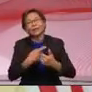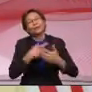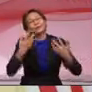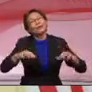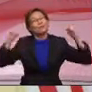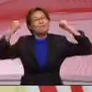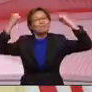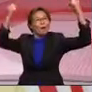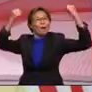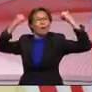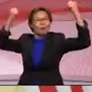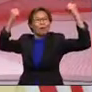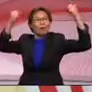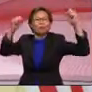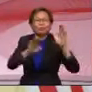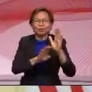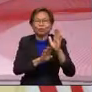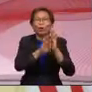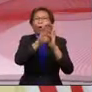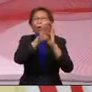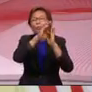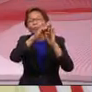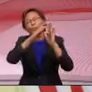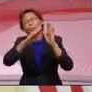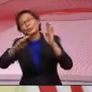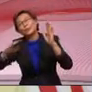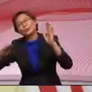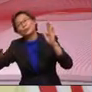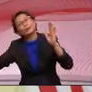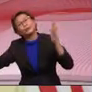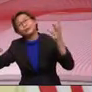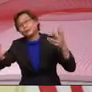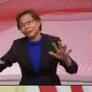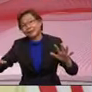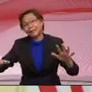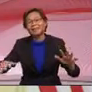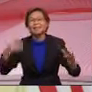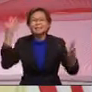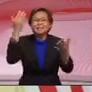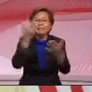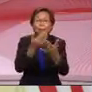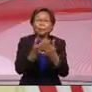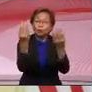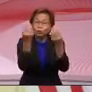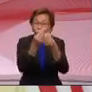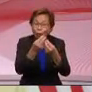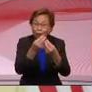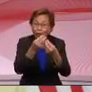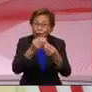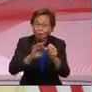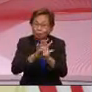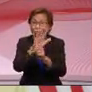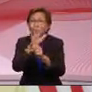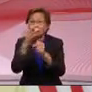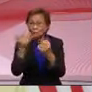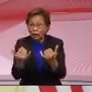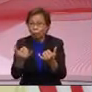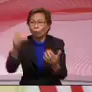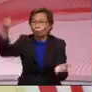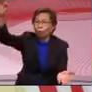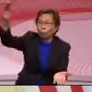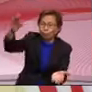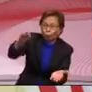berjaya melandaikan lengkung jangkitan COVID-19 sehingga jumlah jangkitan harian